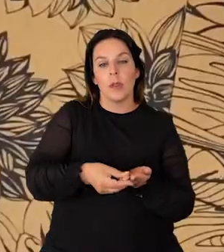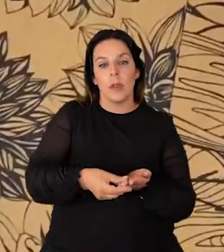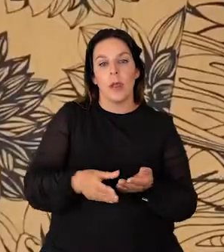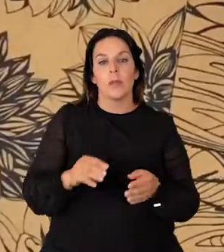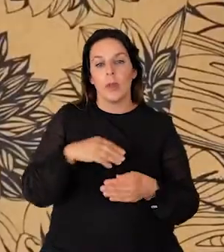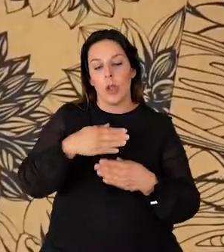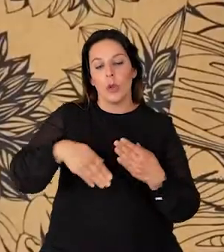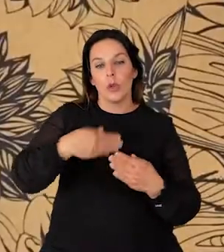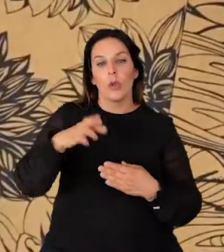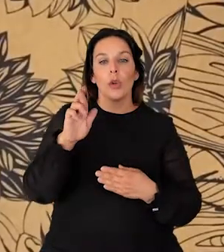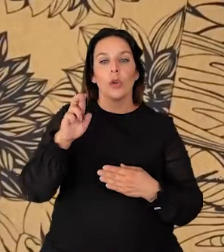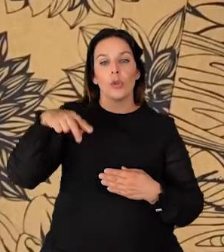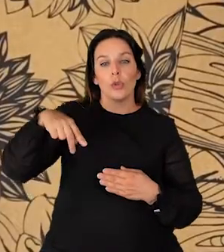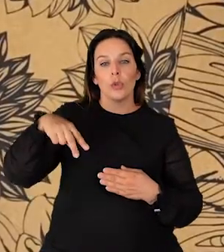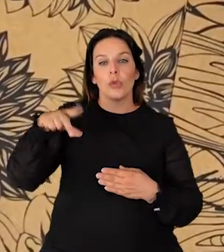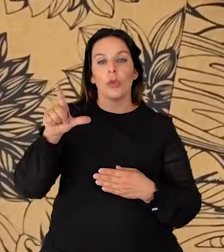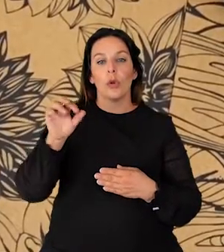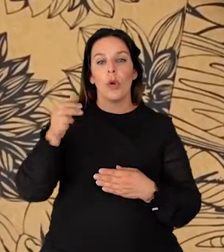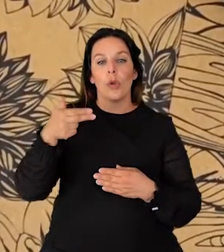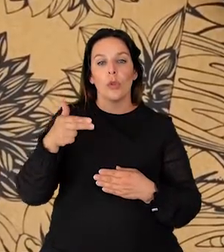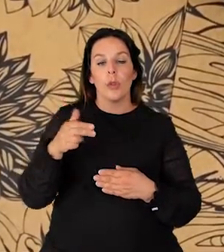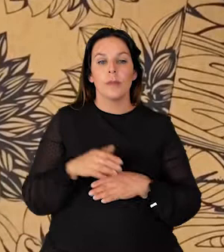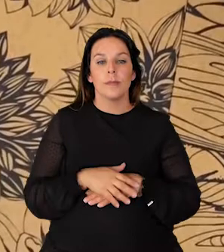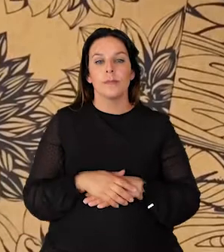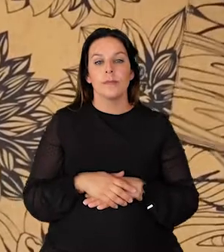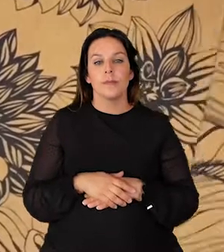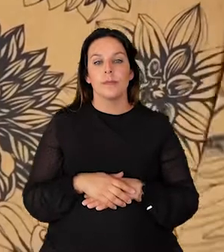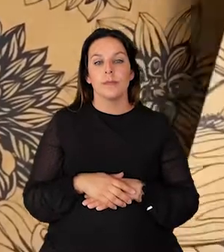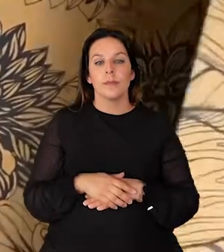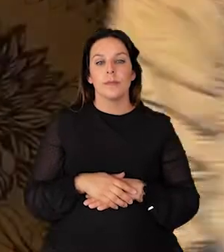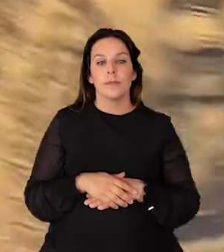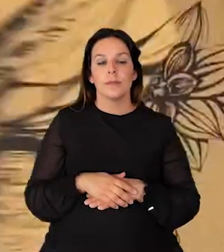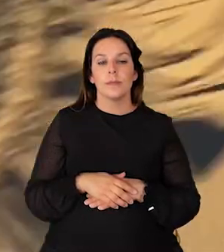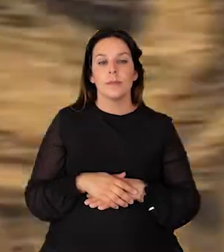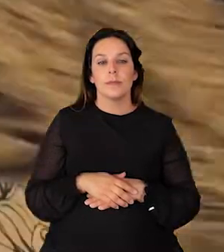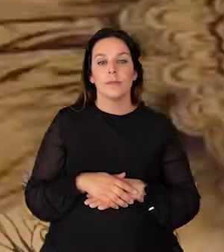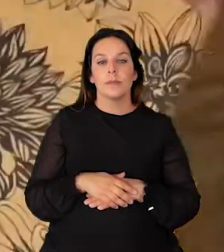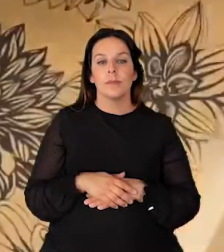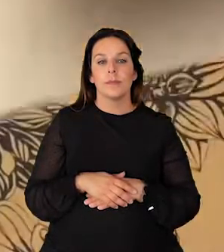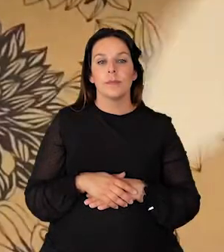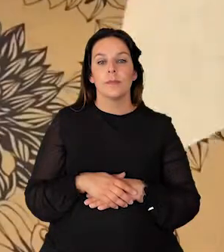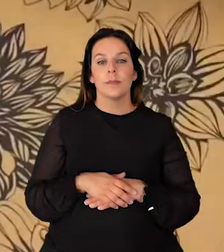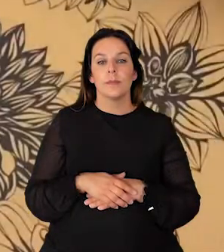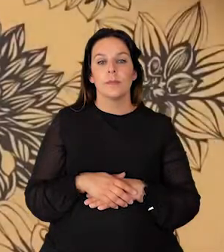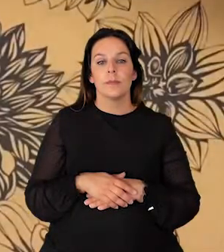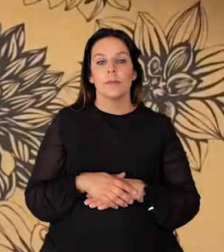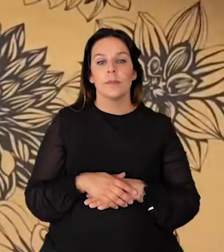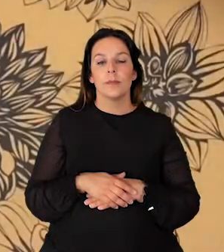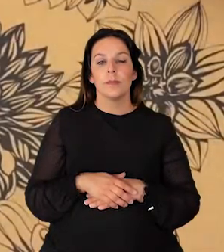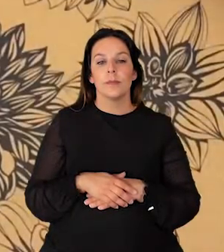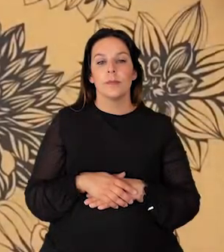wszystkie rulony teraz w takie walce. Jak zwykle używam do